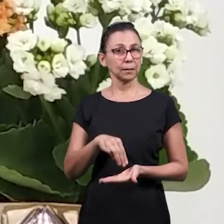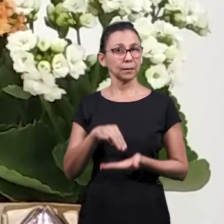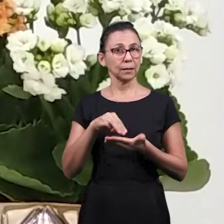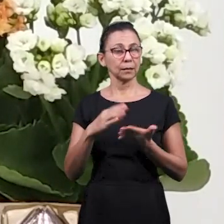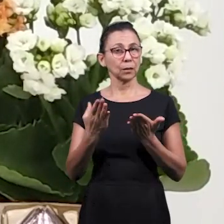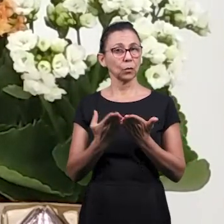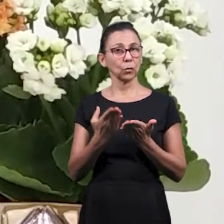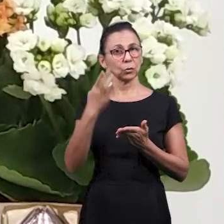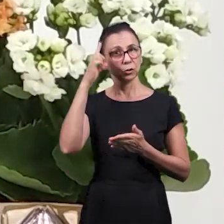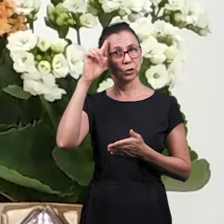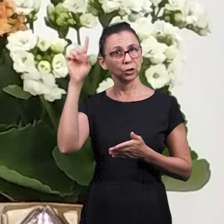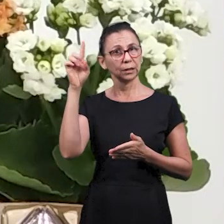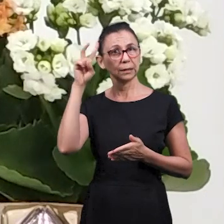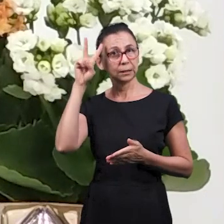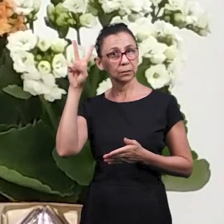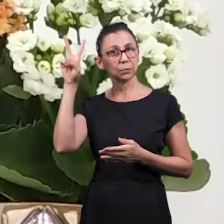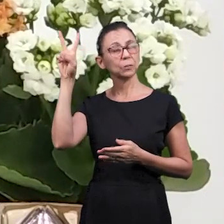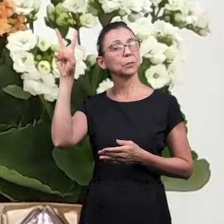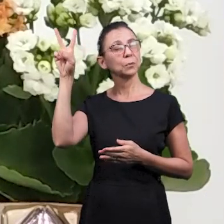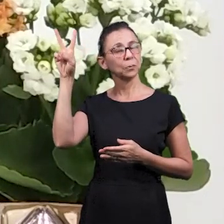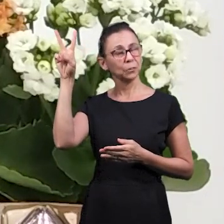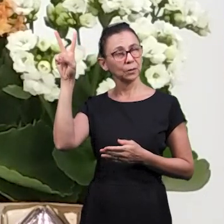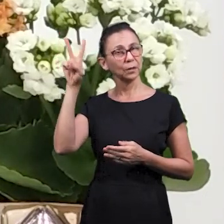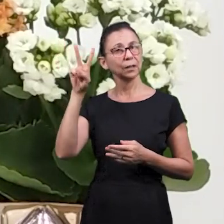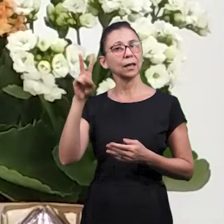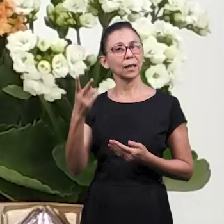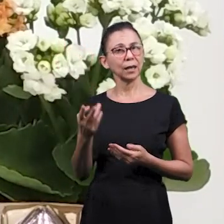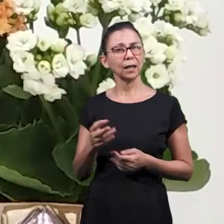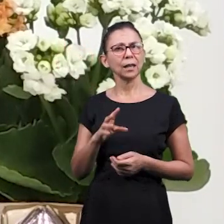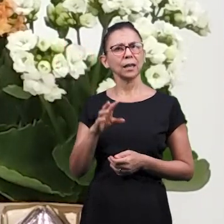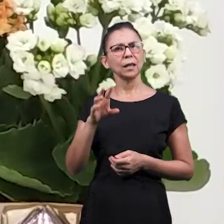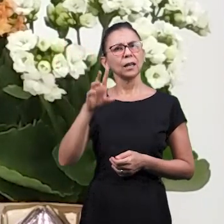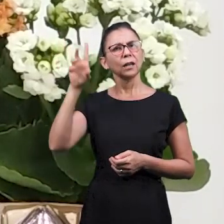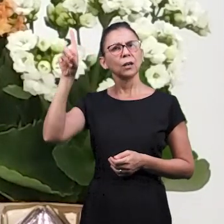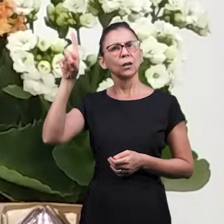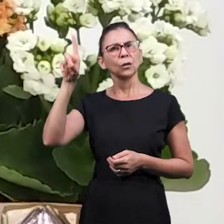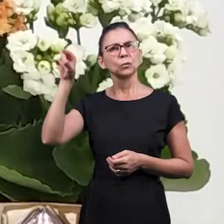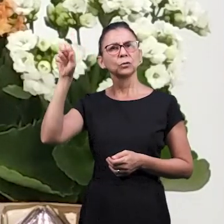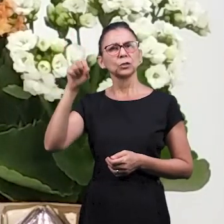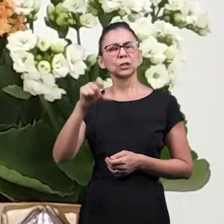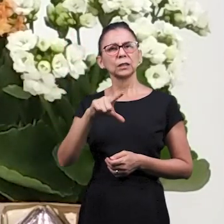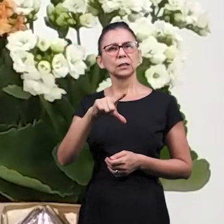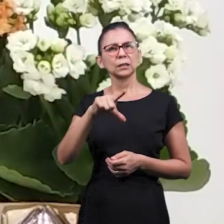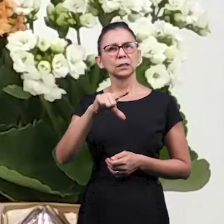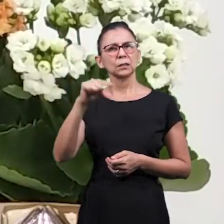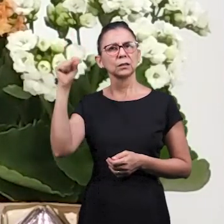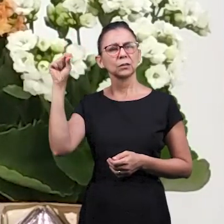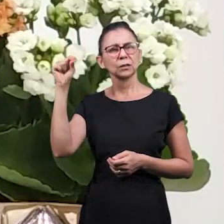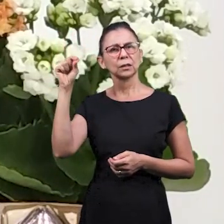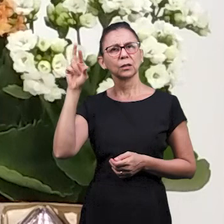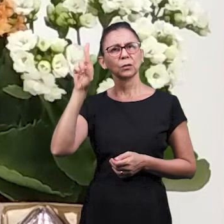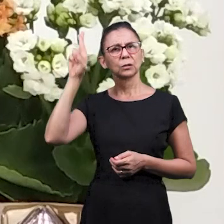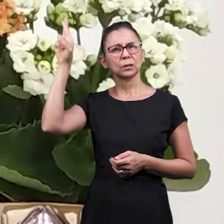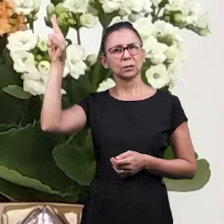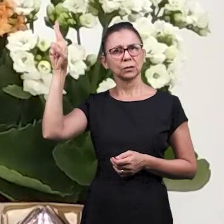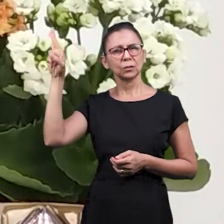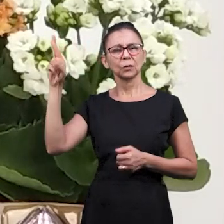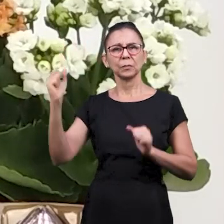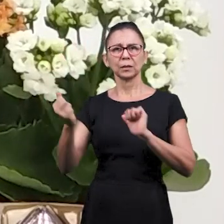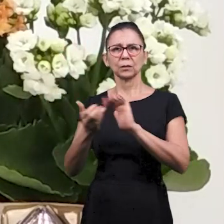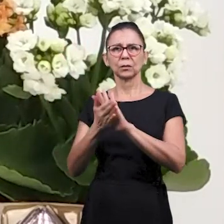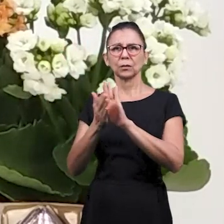Церкви Маранафа. Сегодня понедельник. По понедельникам мы прославляем Господа на наших